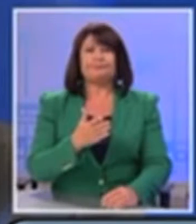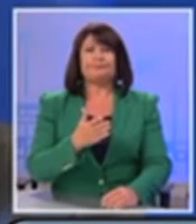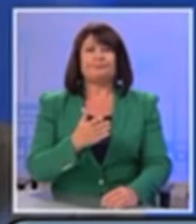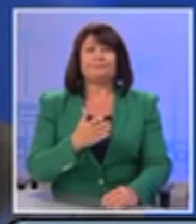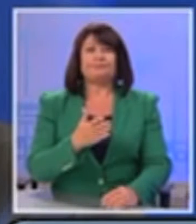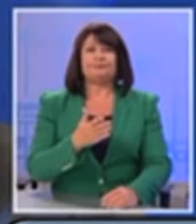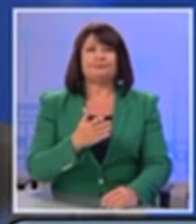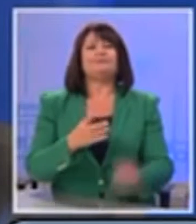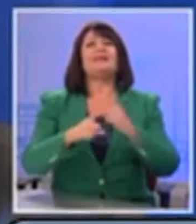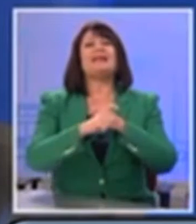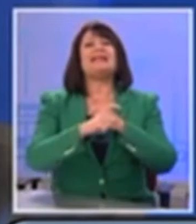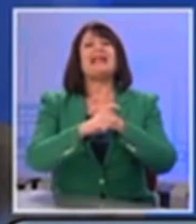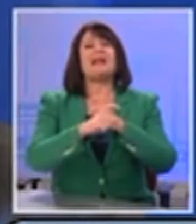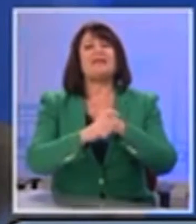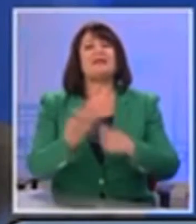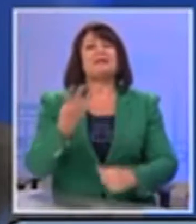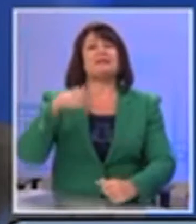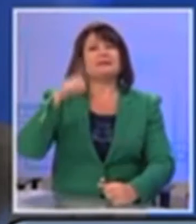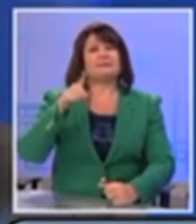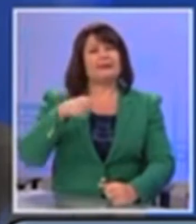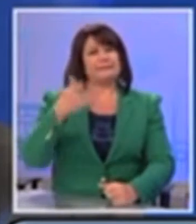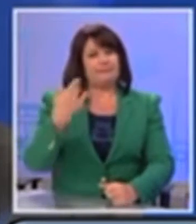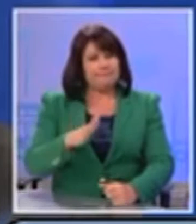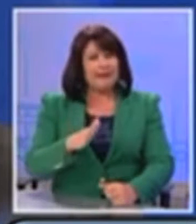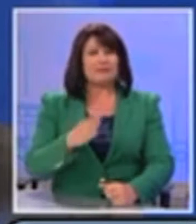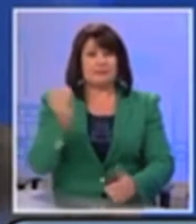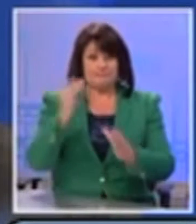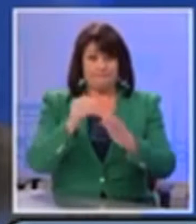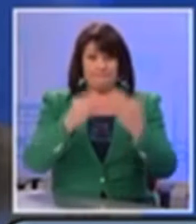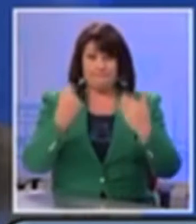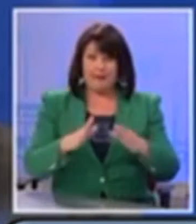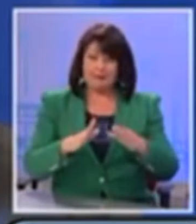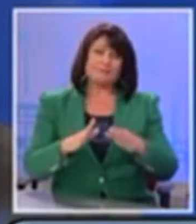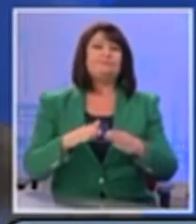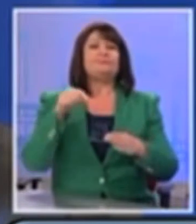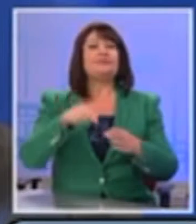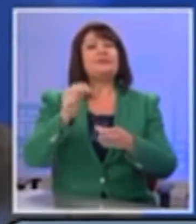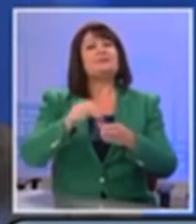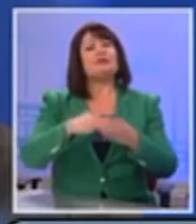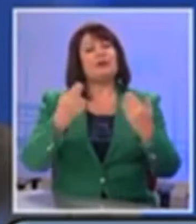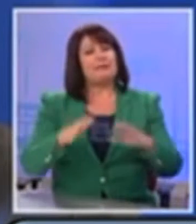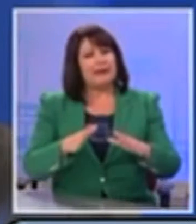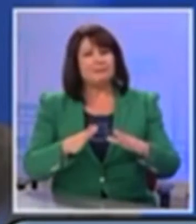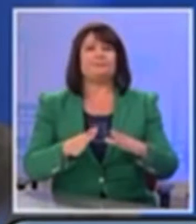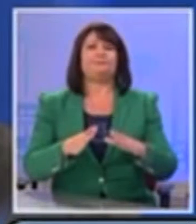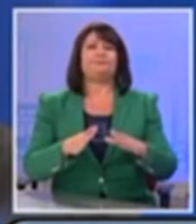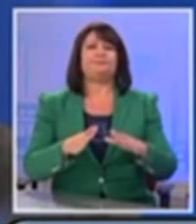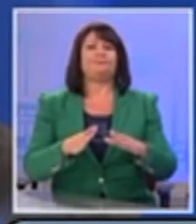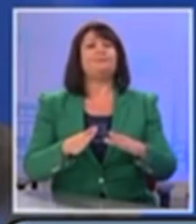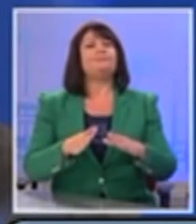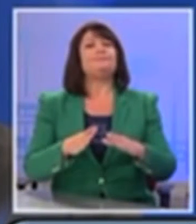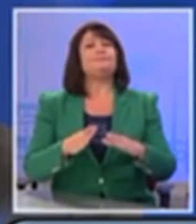parler, il y avait plus d'une centaine de pays représentés. L'Union européenne était représentée dans